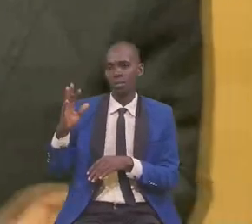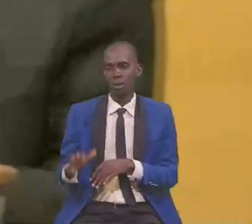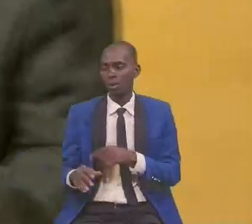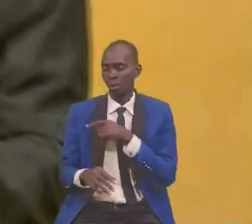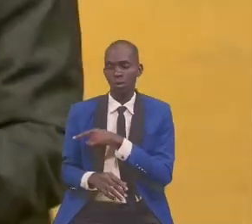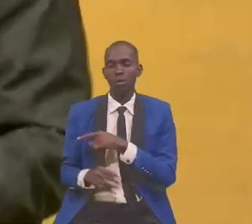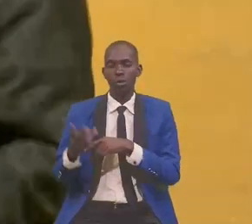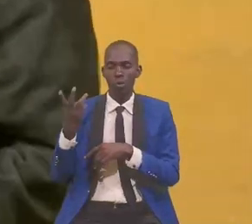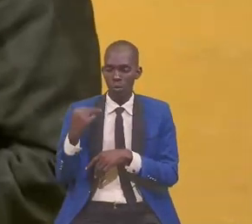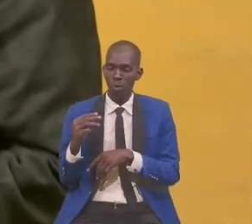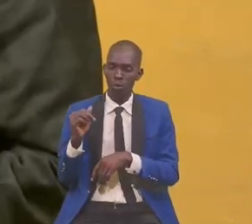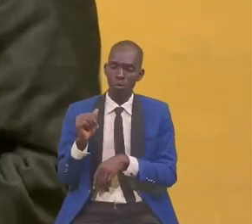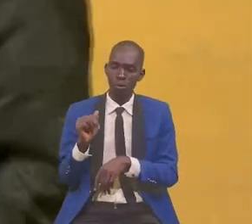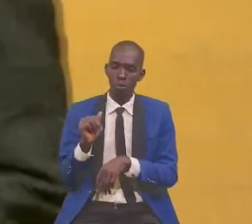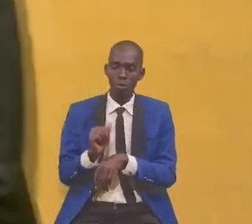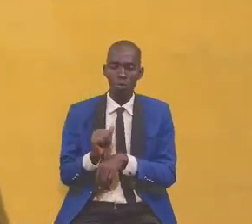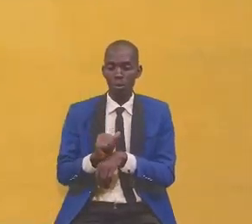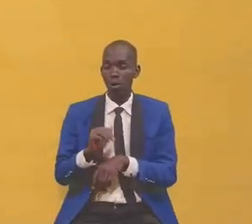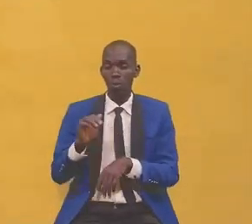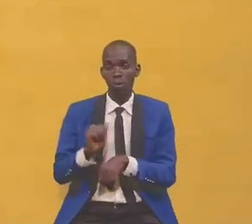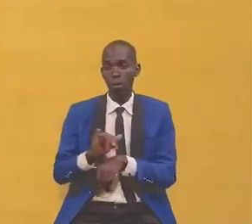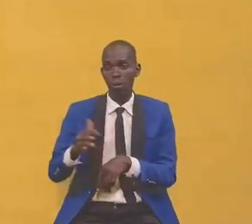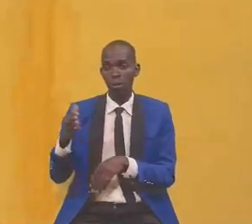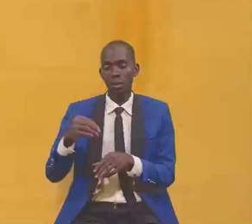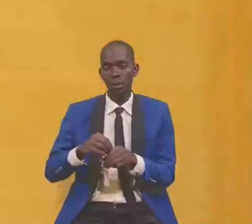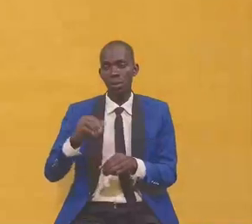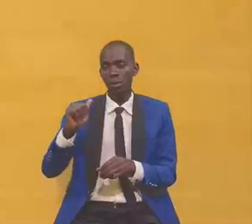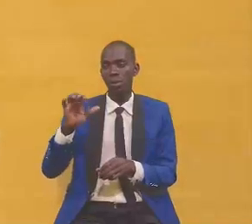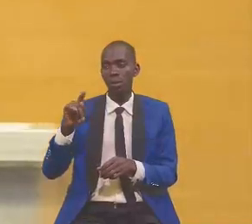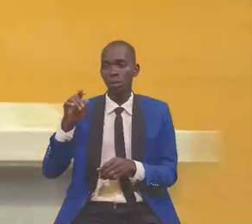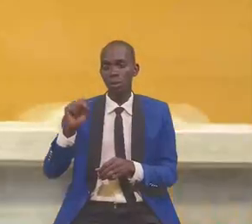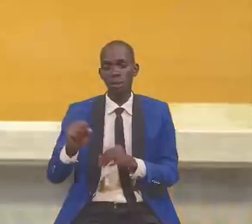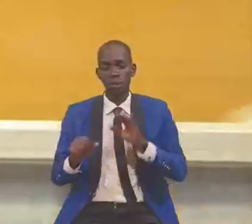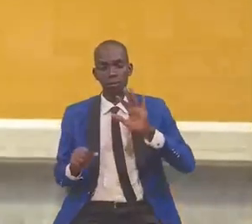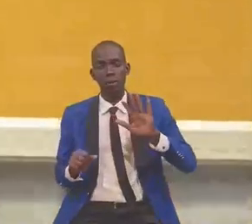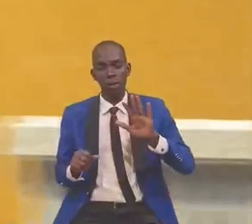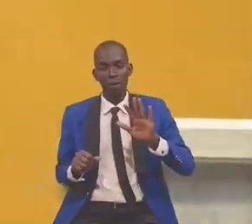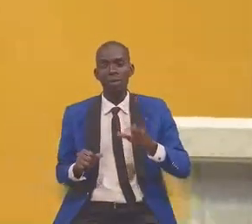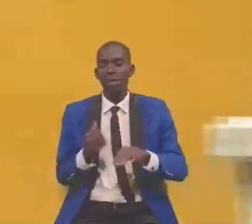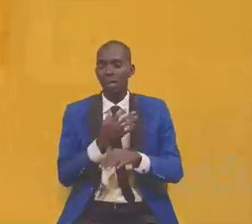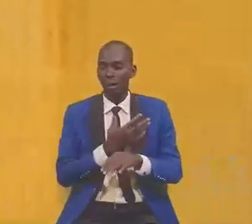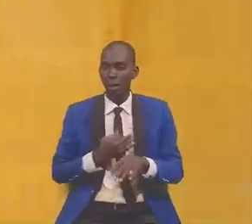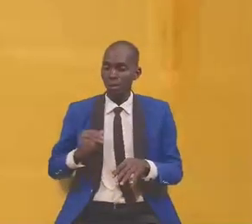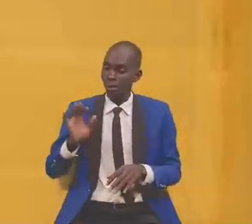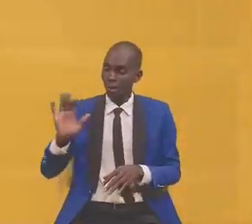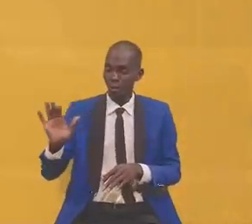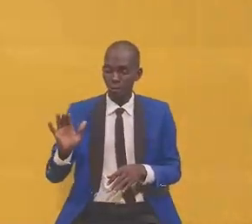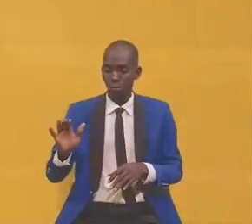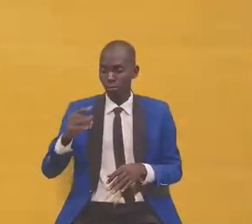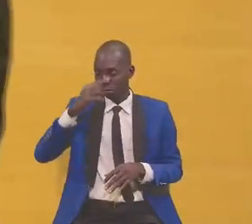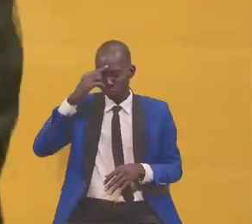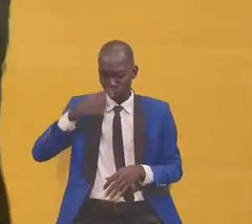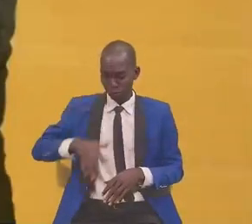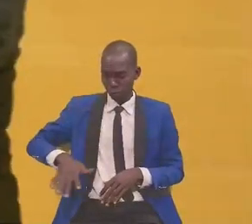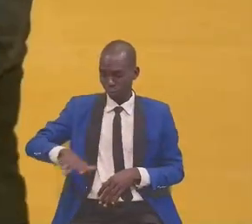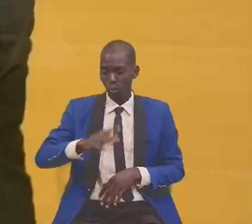qui étaient en acte 5, qui marchaient et son ombre guérissait, ne nuisait pas. Sa présence